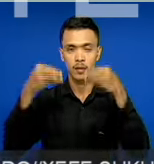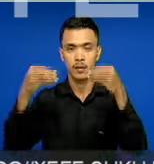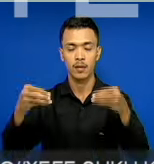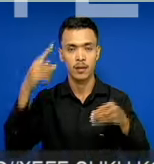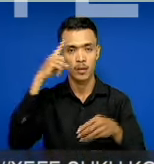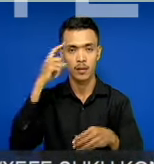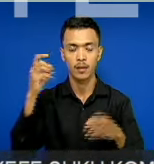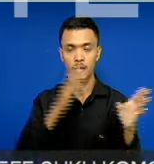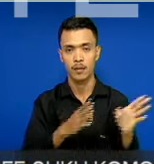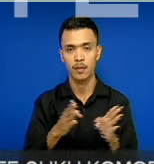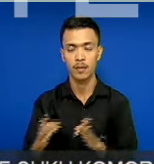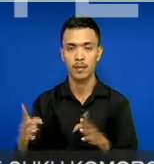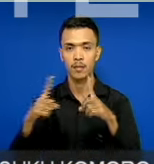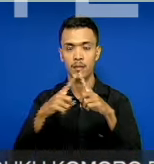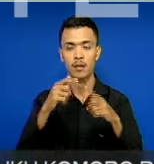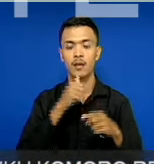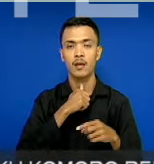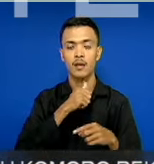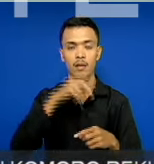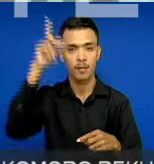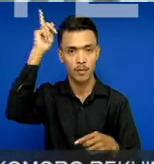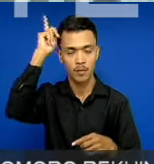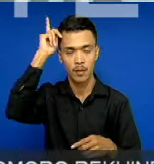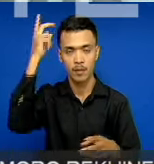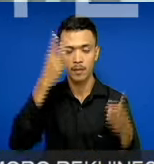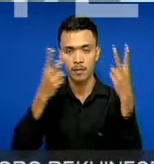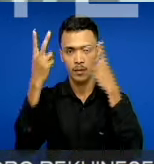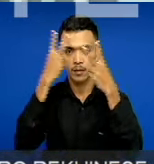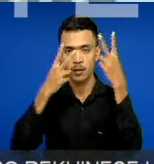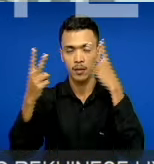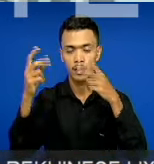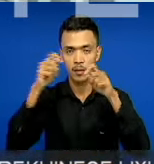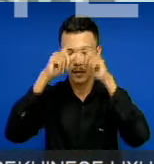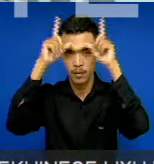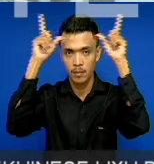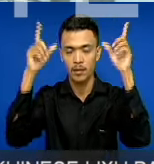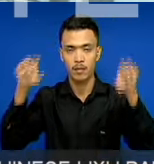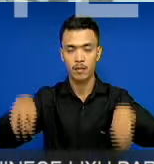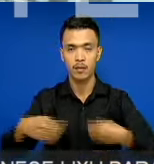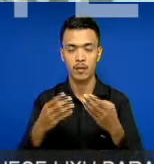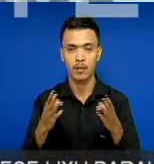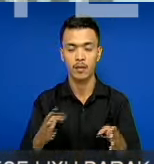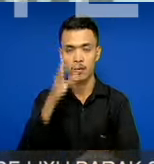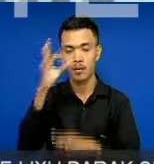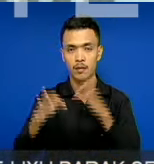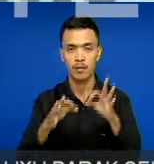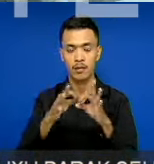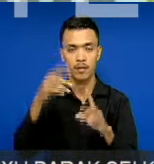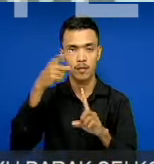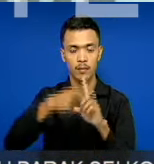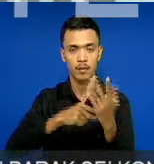ida ne preparasaun bai ya amu bapa atu mai visita Timor Leste. Si kita buat nomo za trabalhador sira iha ne garante kata Agustus kita